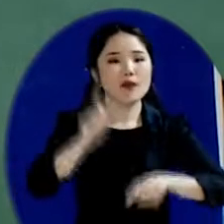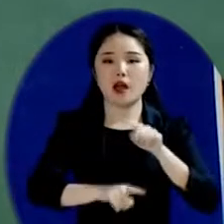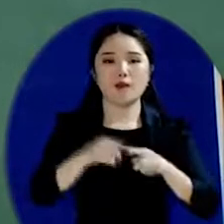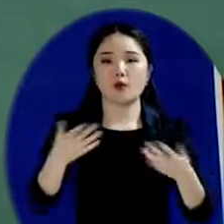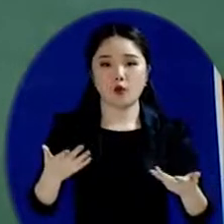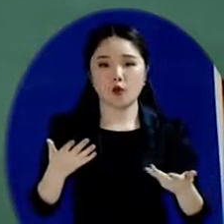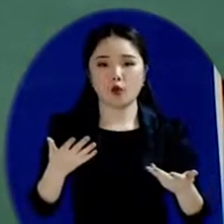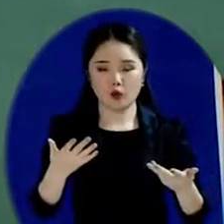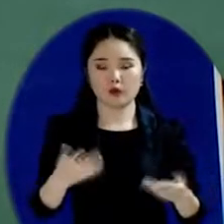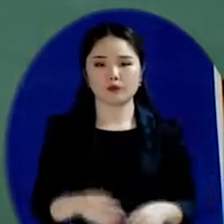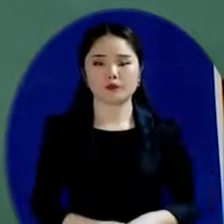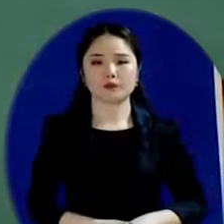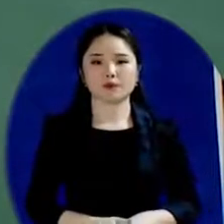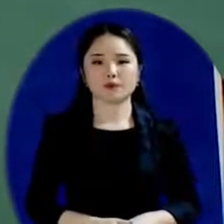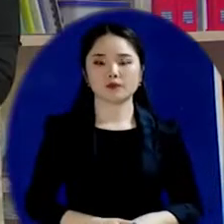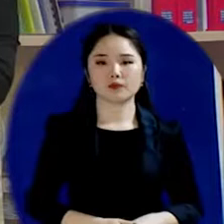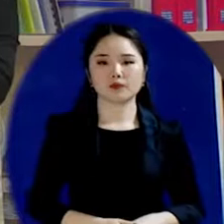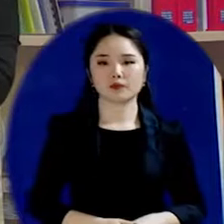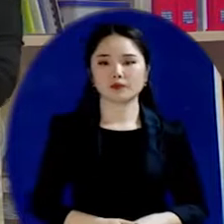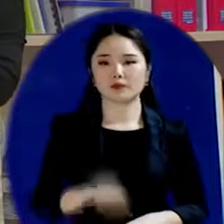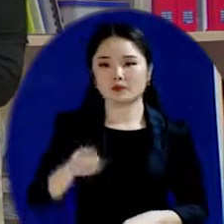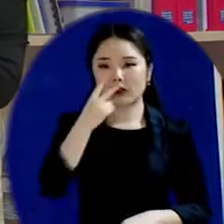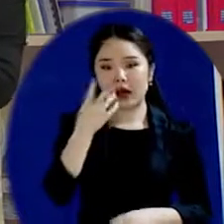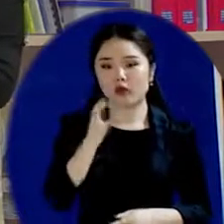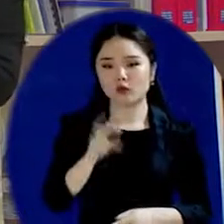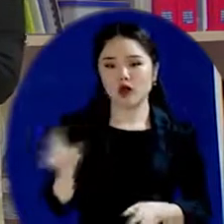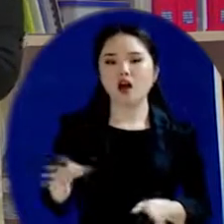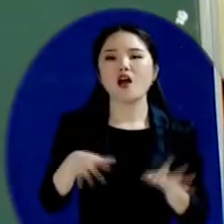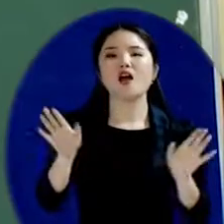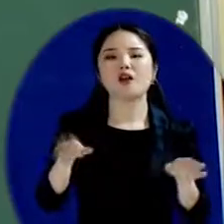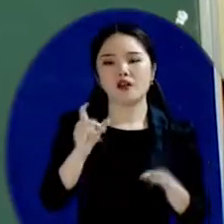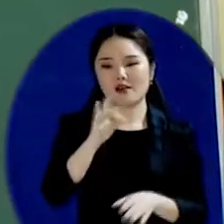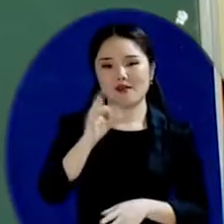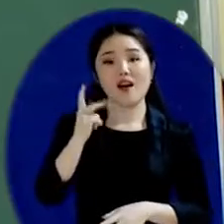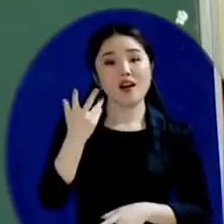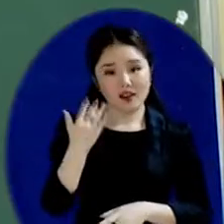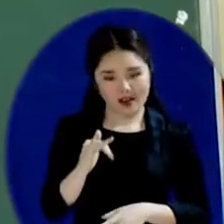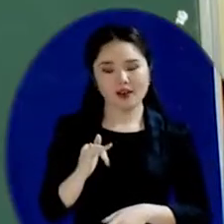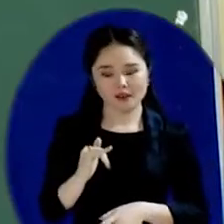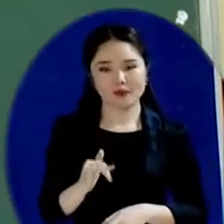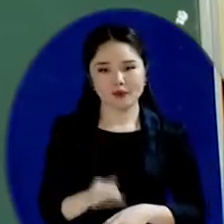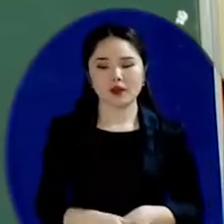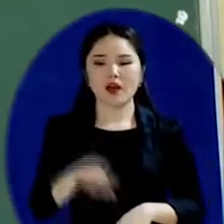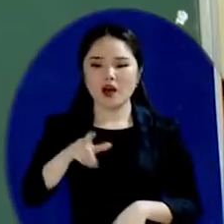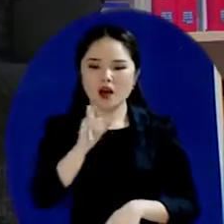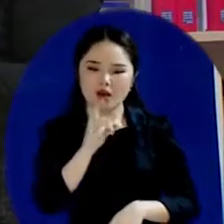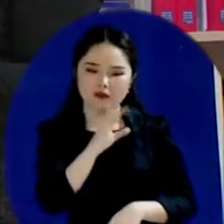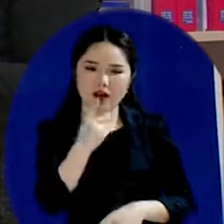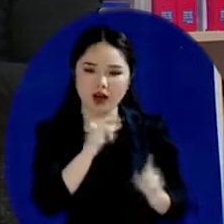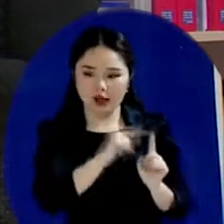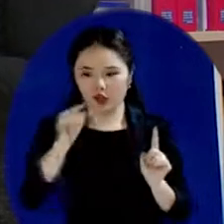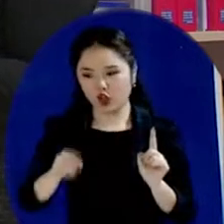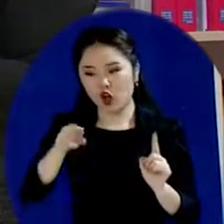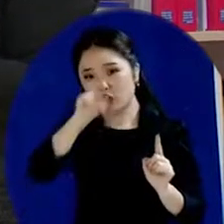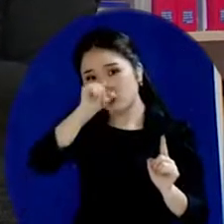А хамгийн их байгаа нисдэг амьтан маань энэ диаграммаас харахад эрвэхэ байгаа юм байна. Эрвэхэ маань